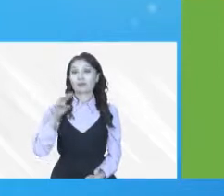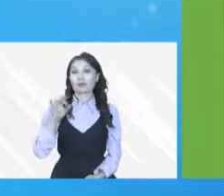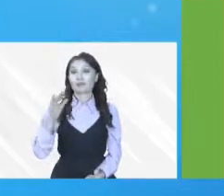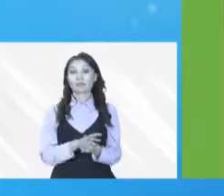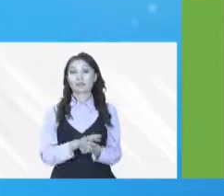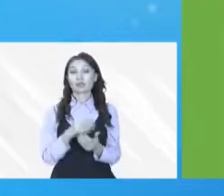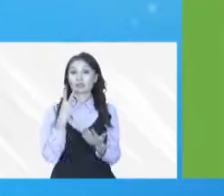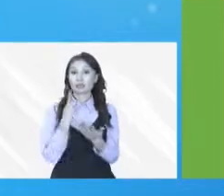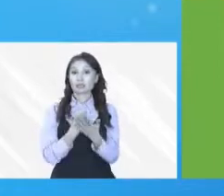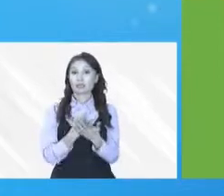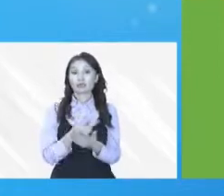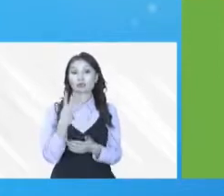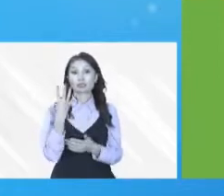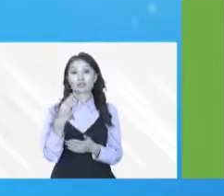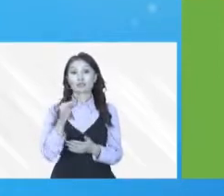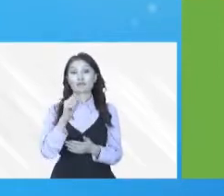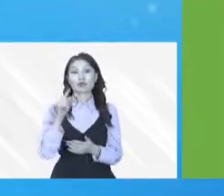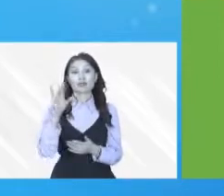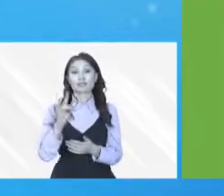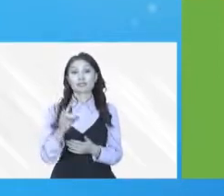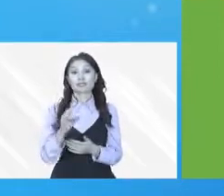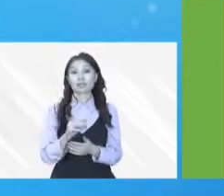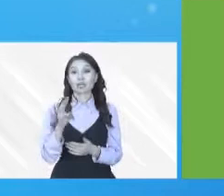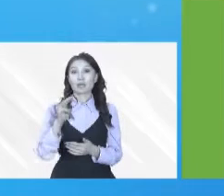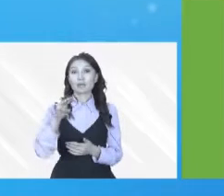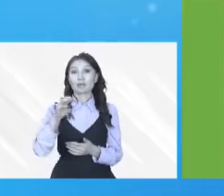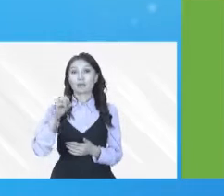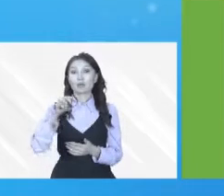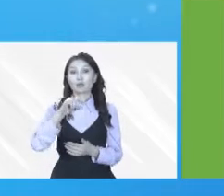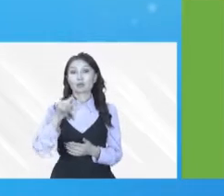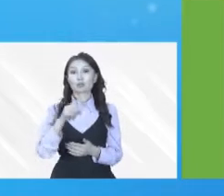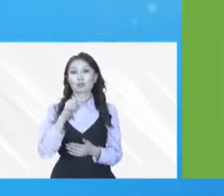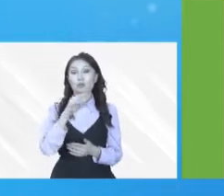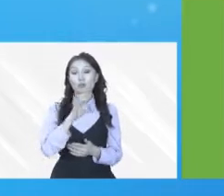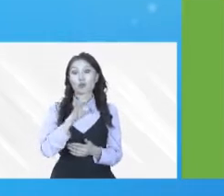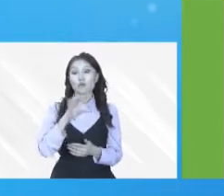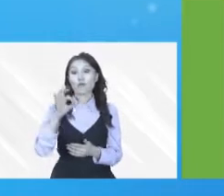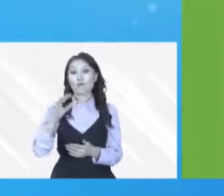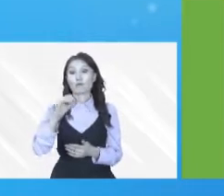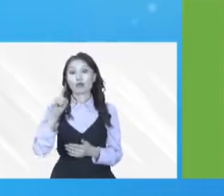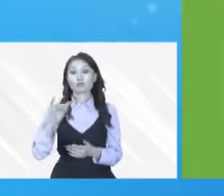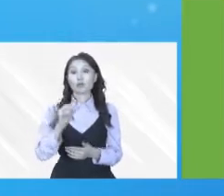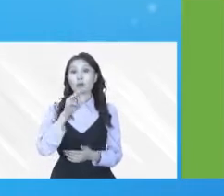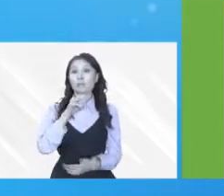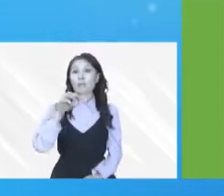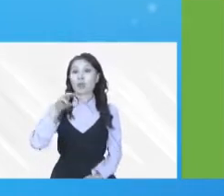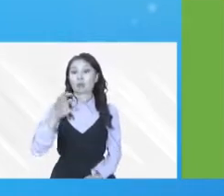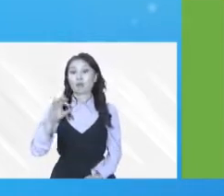и митоз. Рассмотрели четыре фазы митоза – профазу,